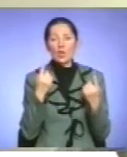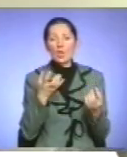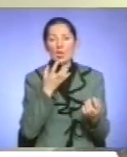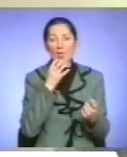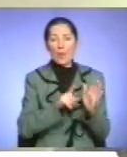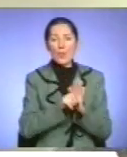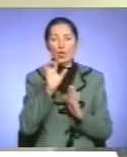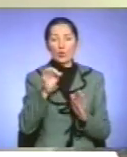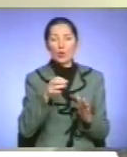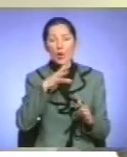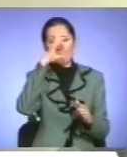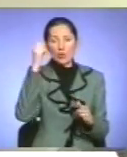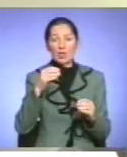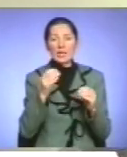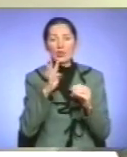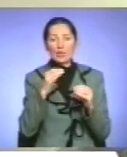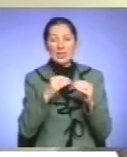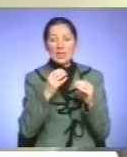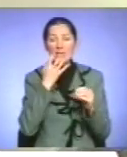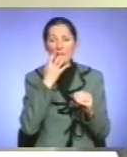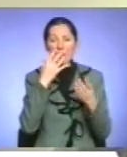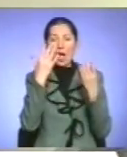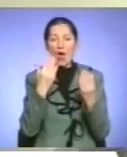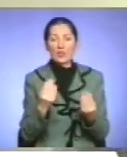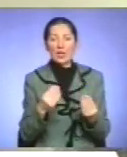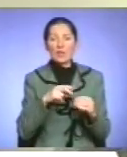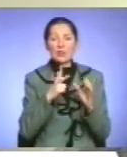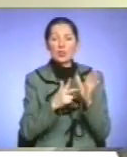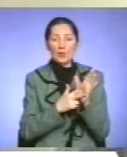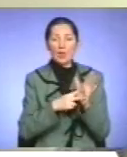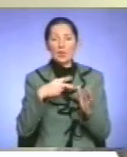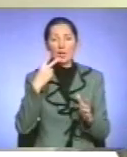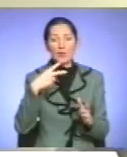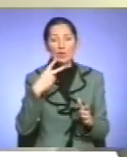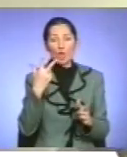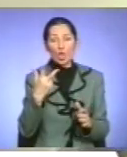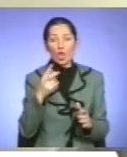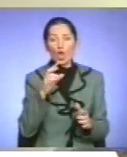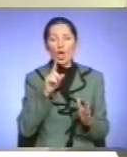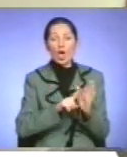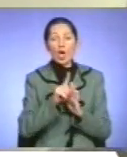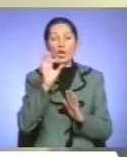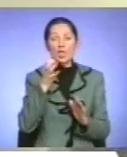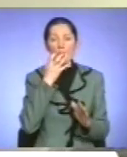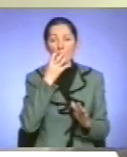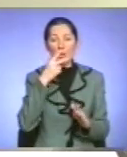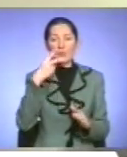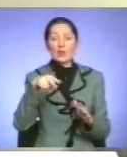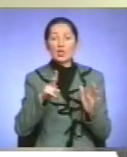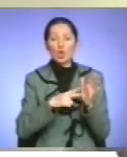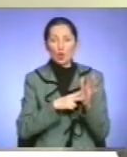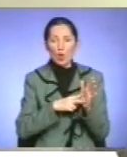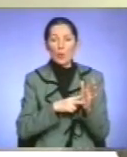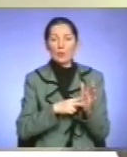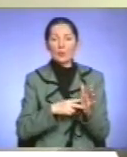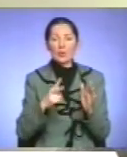вночі в межах від 4-9 градусів тепла, а денні будуть від 18 до 23 градусів тепла. На 27-28